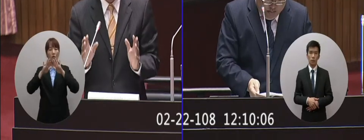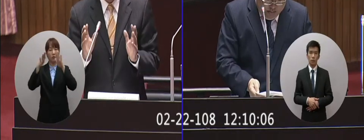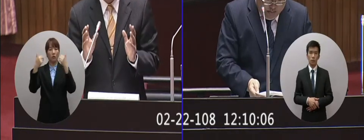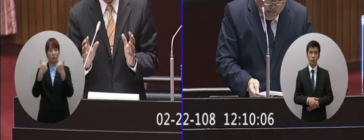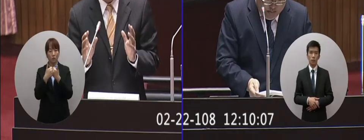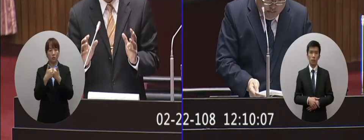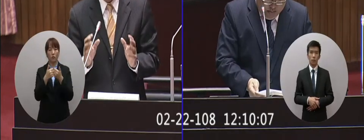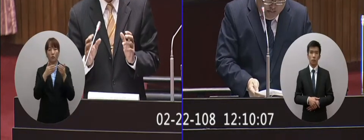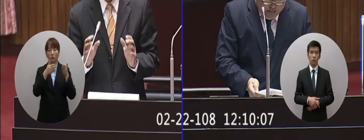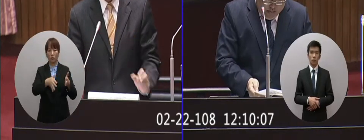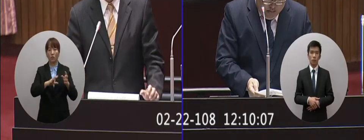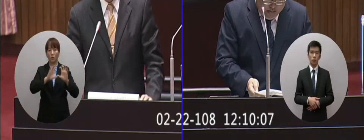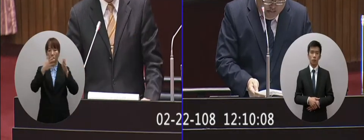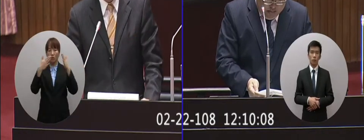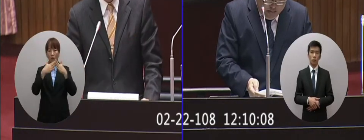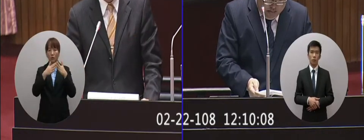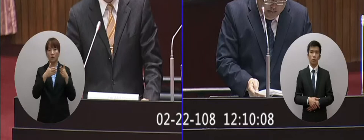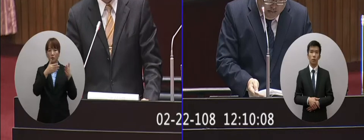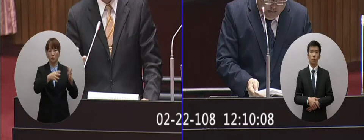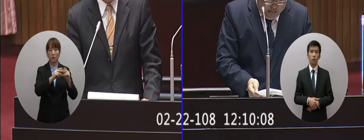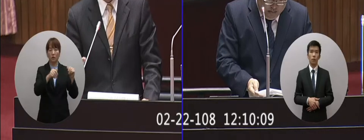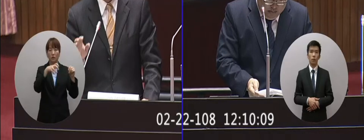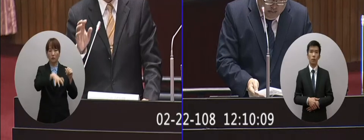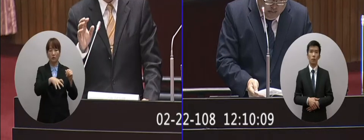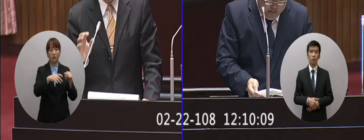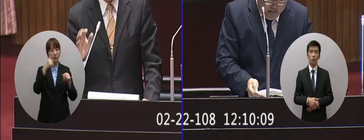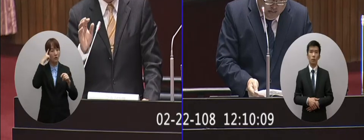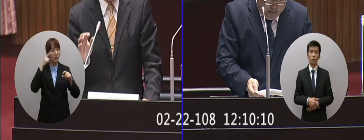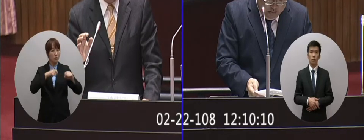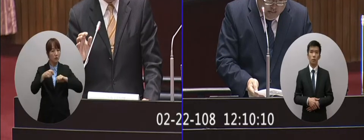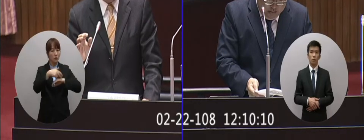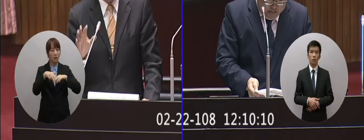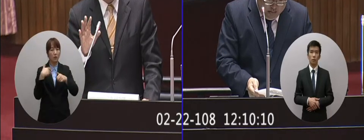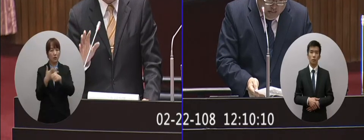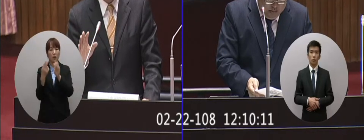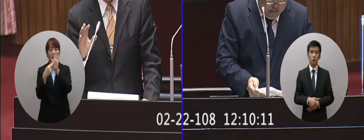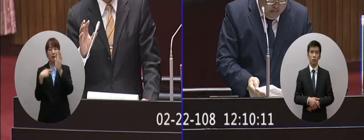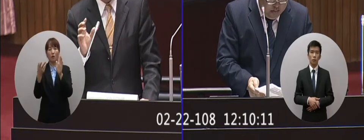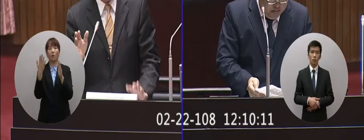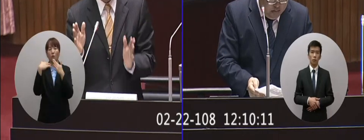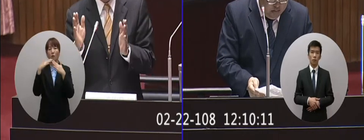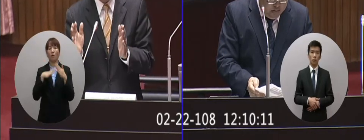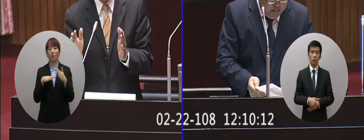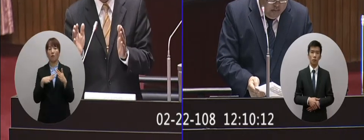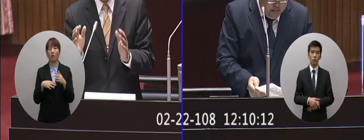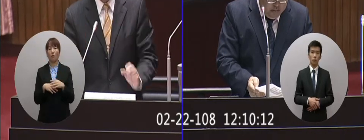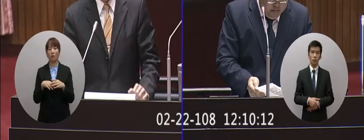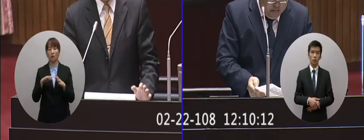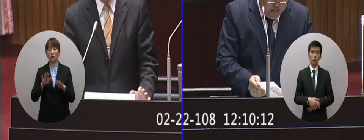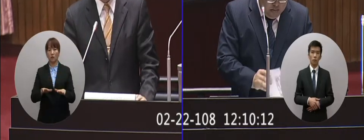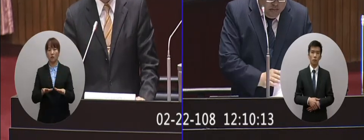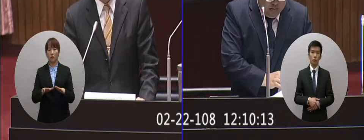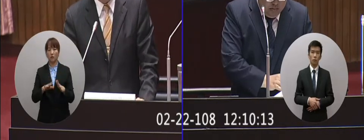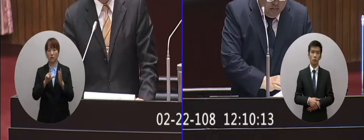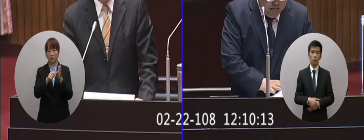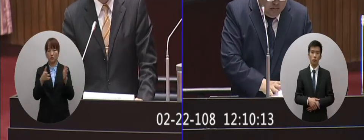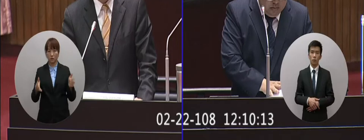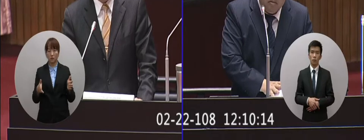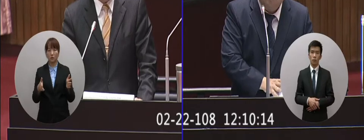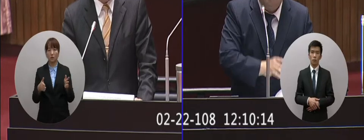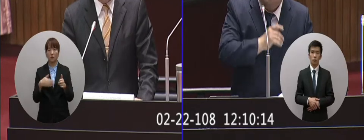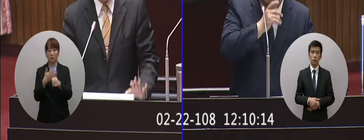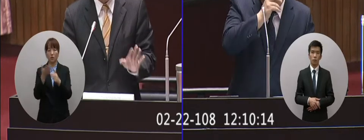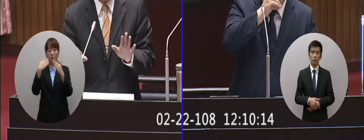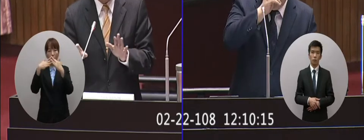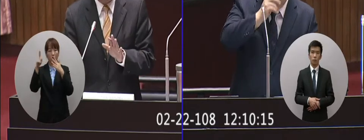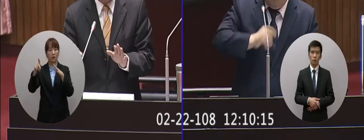来将整个国家在地方创生的这个战略让学校明白。那现在呢，也希望利用这一段时间呢，让